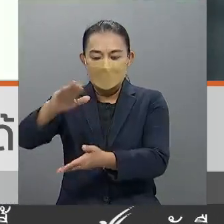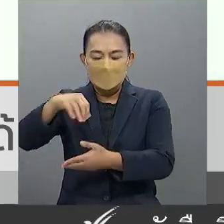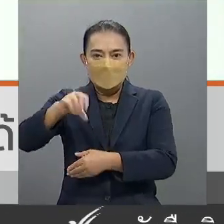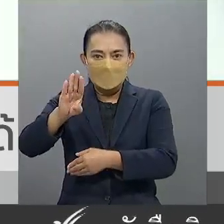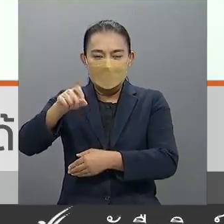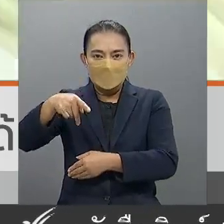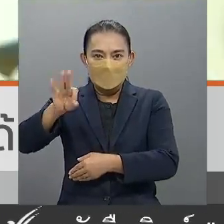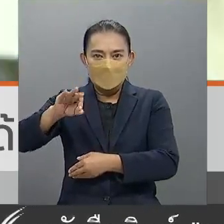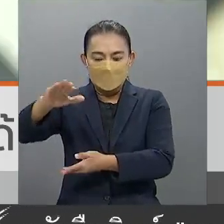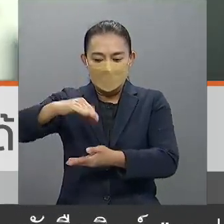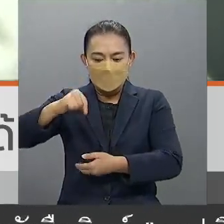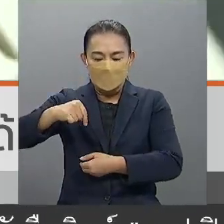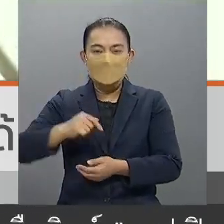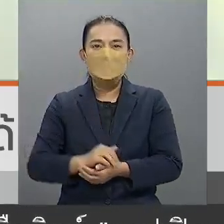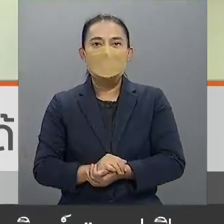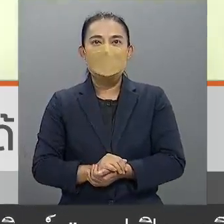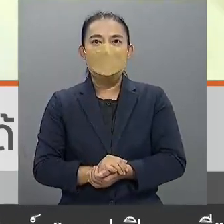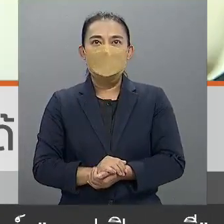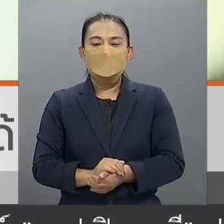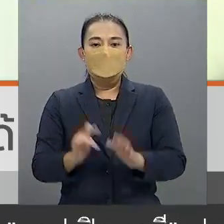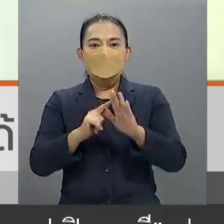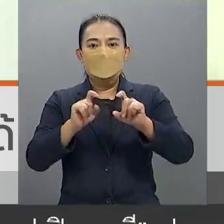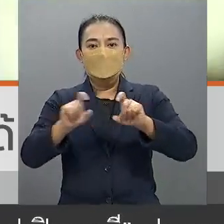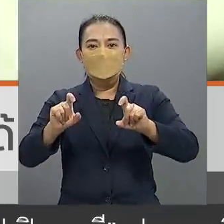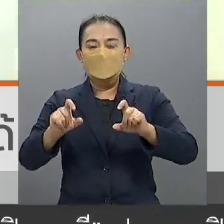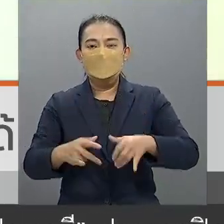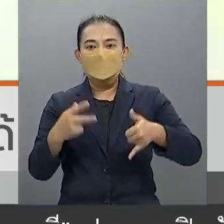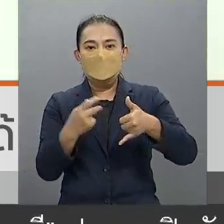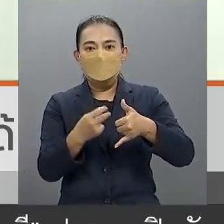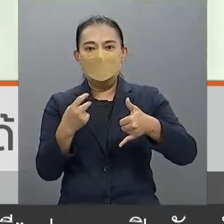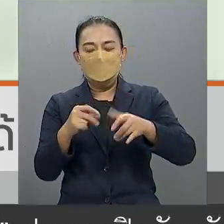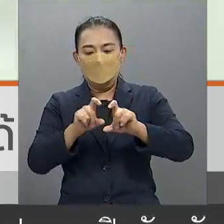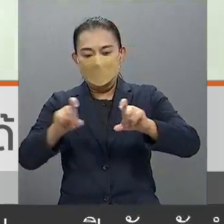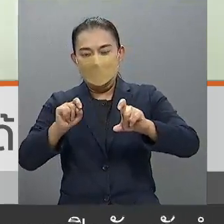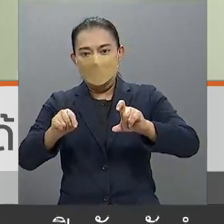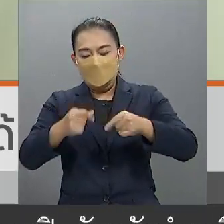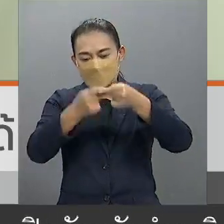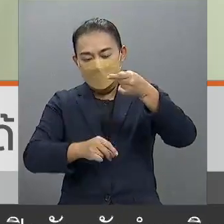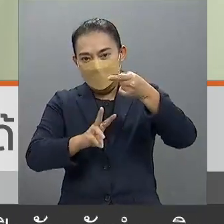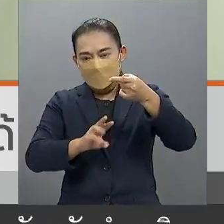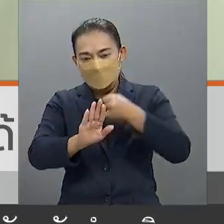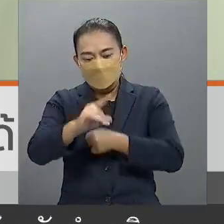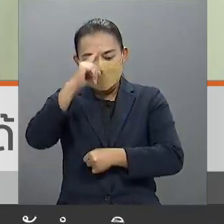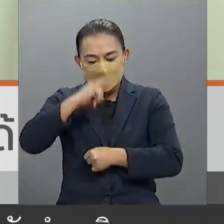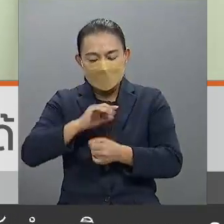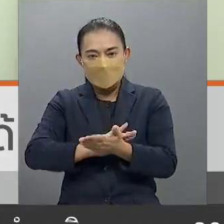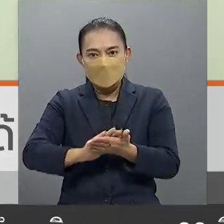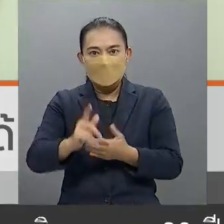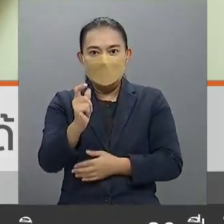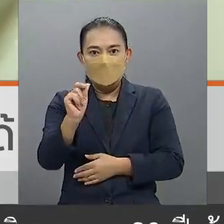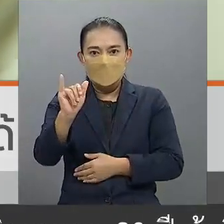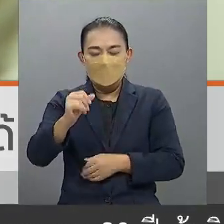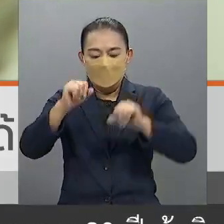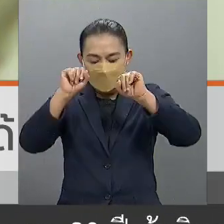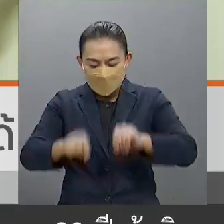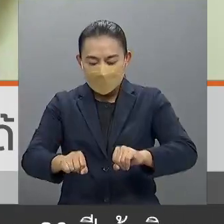ำกัดนะคะเป็นวัคซีนโควิด-19 รายการที่6ของไทยเป็นที่เรียบร้อยแล้วค่ะหลังจากอย.ได้อนุมัติวัคซีนโควิด-19 ไป